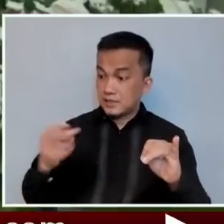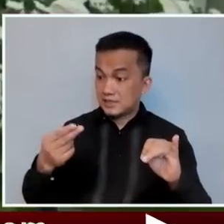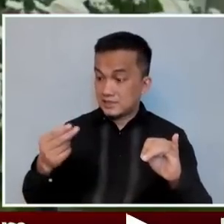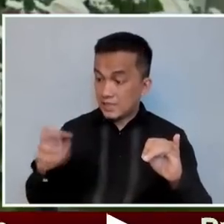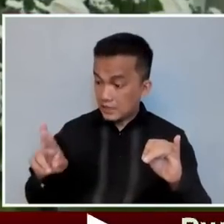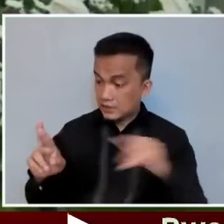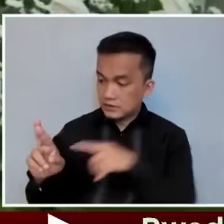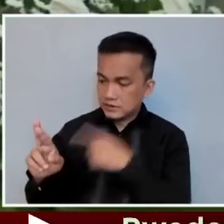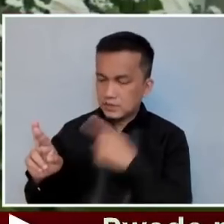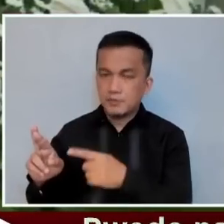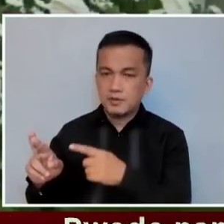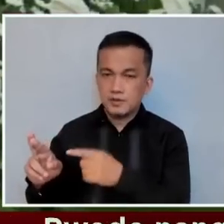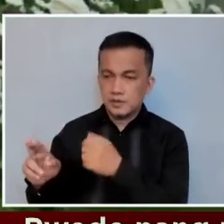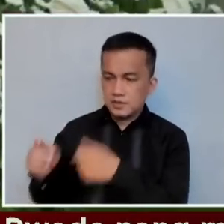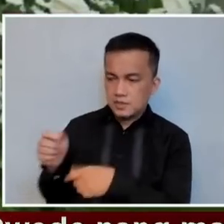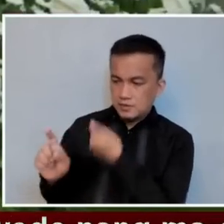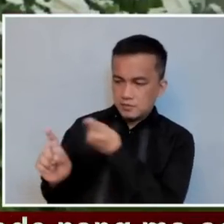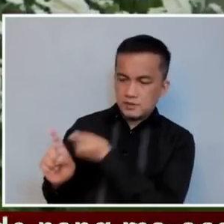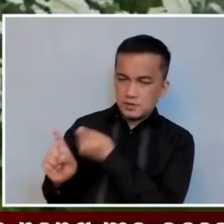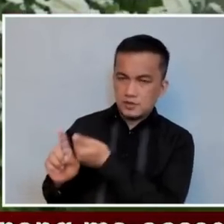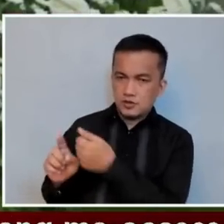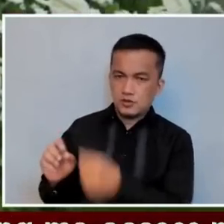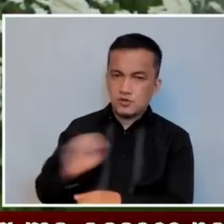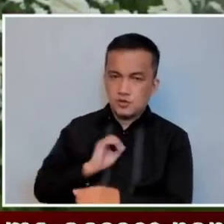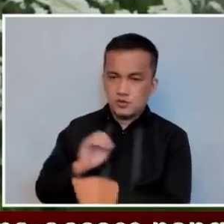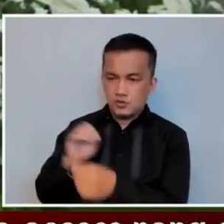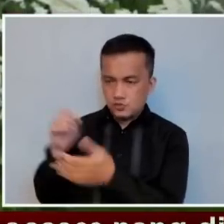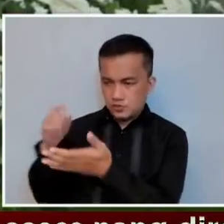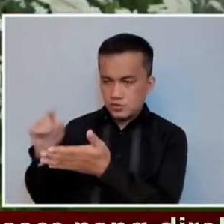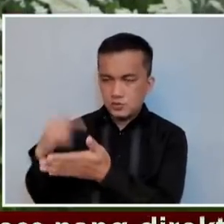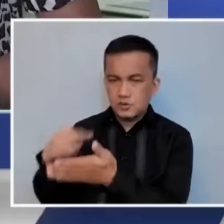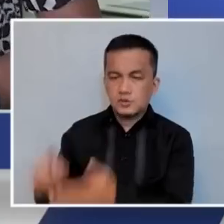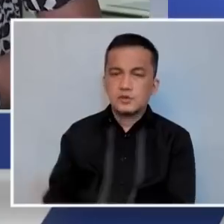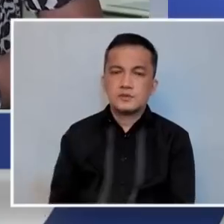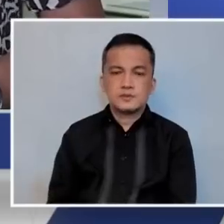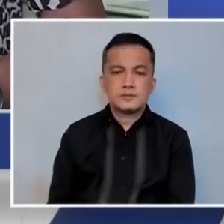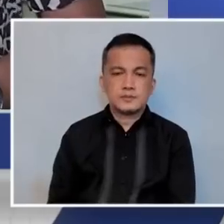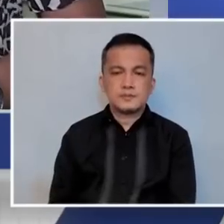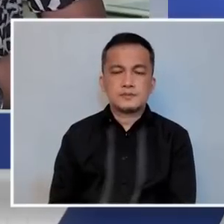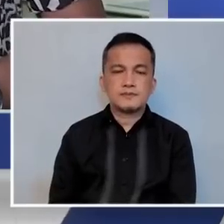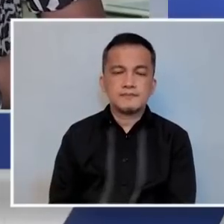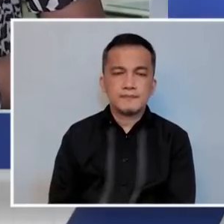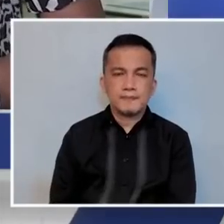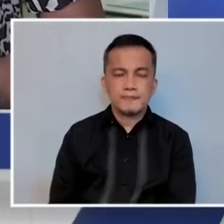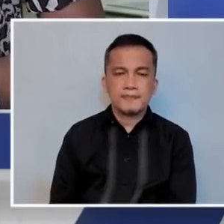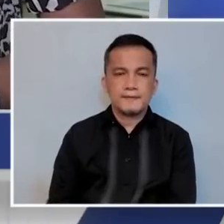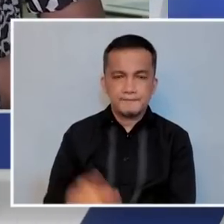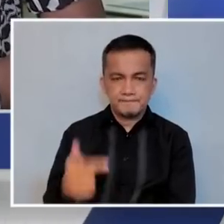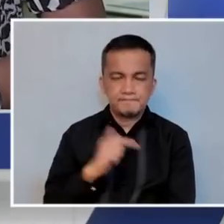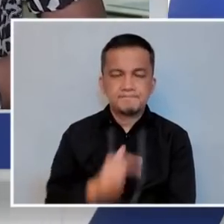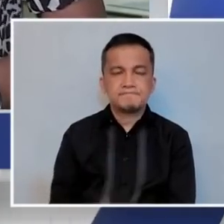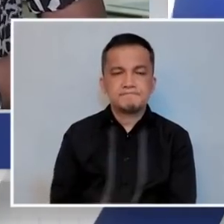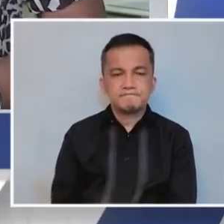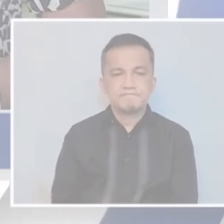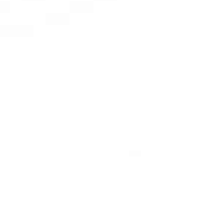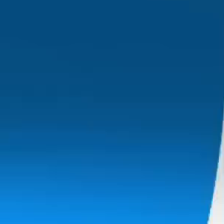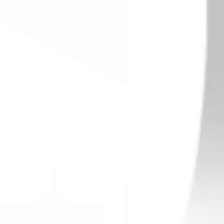sinabing magsasagawa din sila ng kanilang sariling investigasyon. Karen. Maraming salamat, Jack Batalyones.